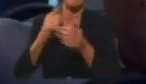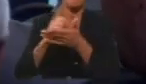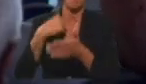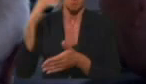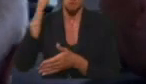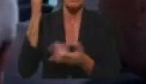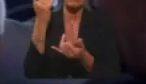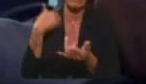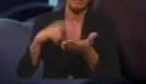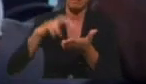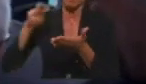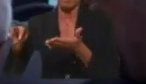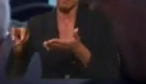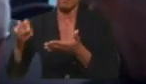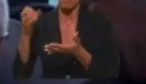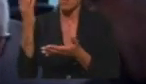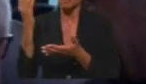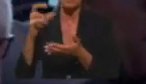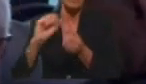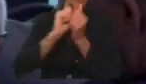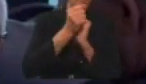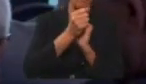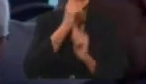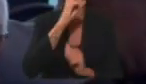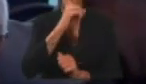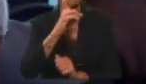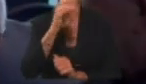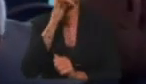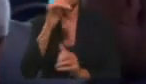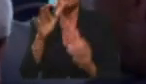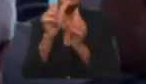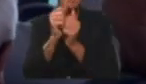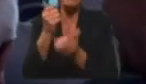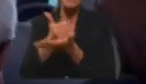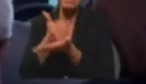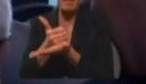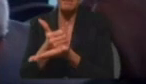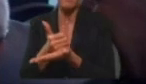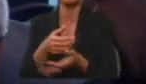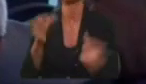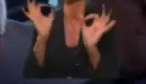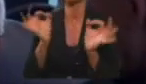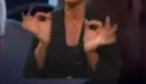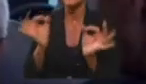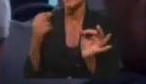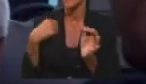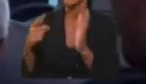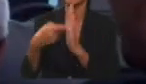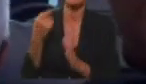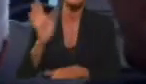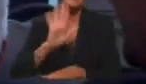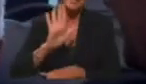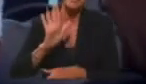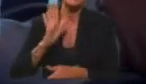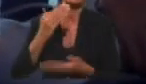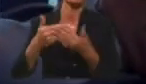się przesiąść z pociągu na tramwaj, tak, bo miałem problem ze znalezieniem przystanku. No, dzisiaj już nie jestem tu po raz pierwszy, więc było